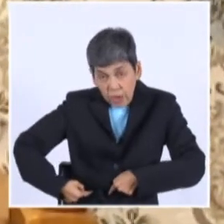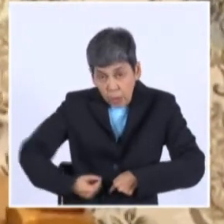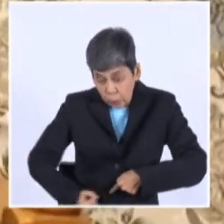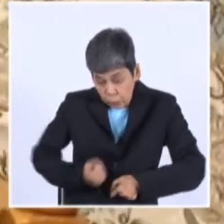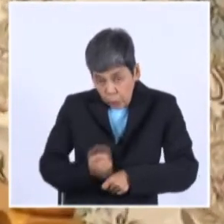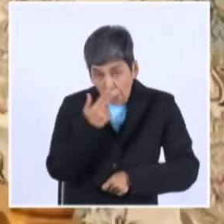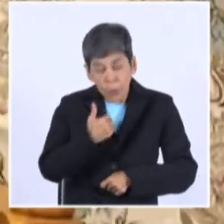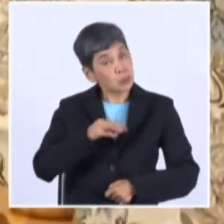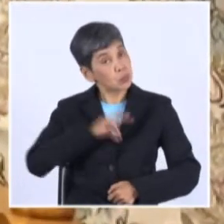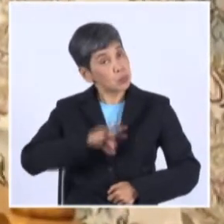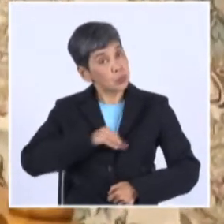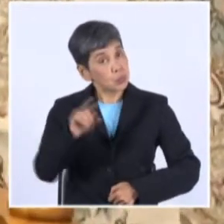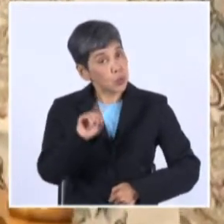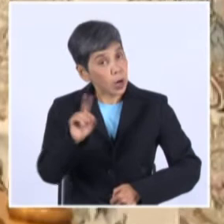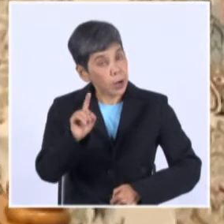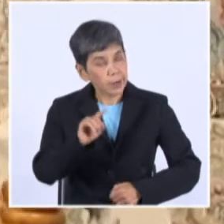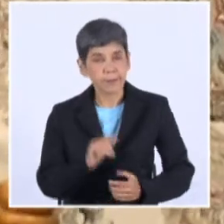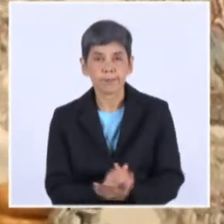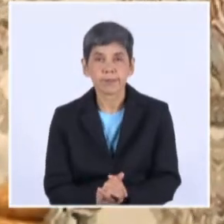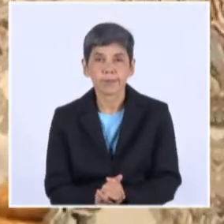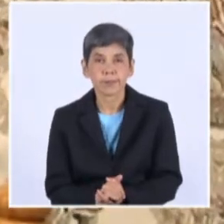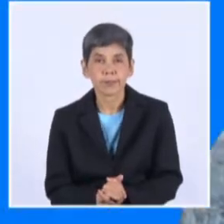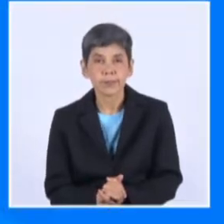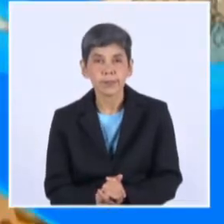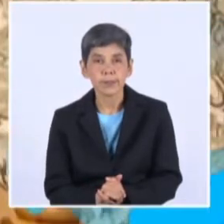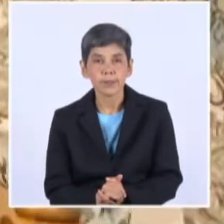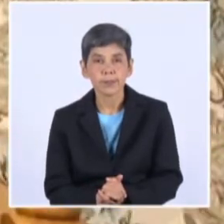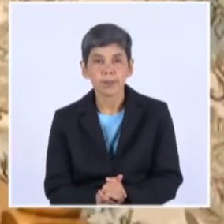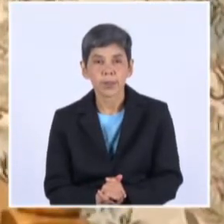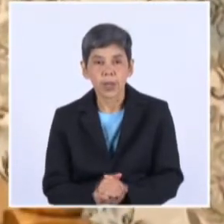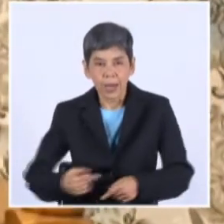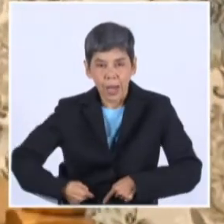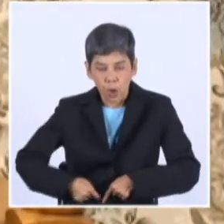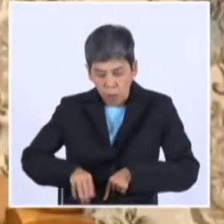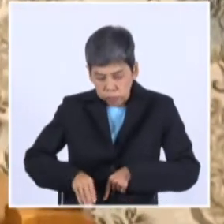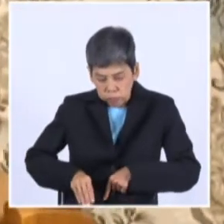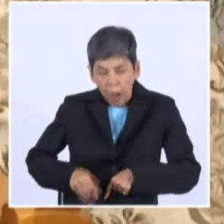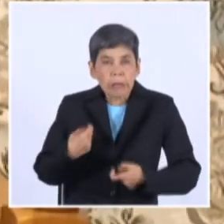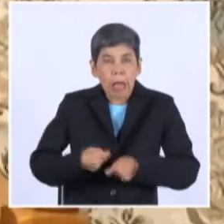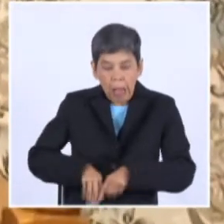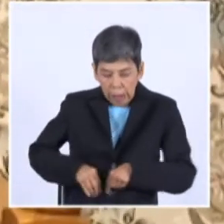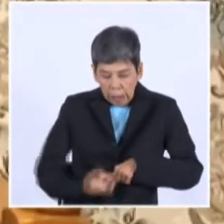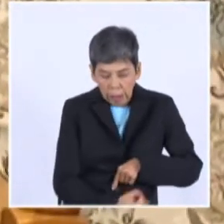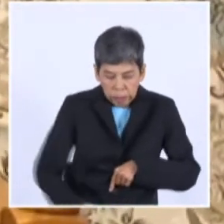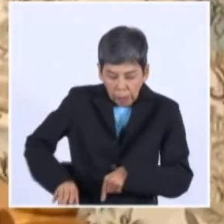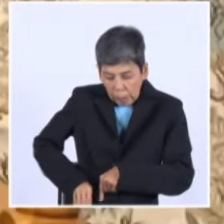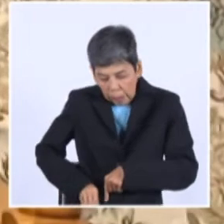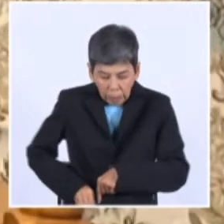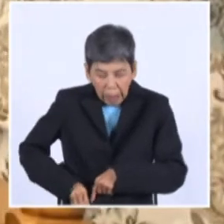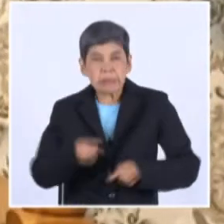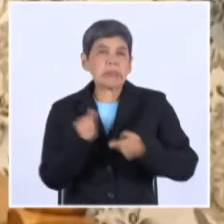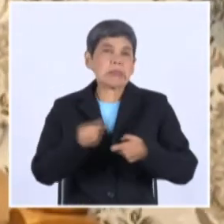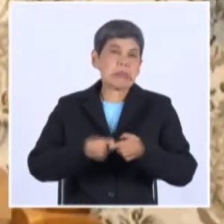แล้วมีคุณภาพชีวิตที่ดีขึ้นอย่างไรบ้าง ใส่ถุงเนี่ยมันลำบากไปไหนมาไหนเดินไปไหนมา